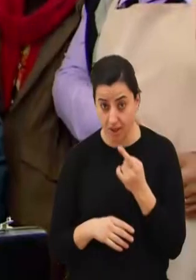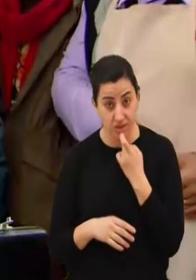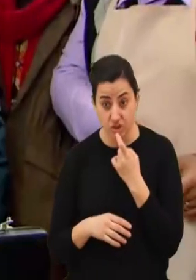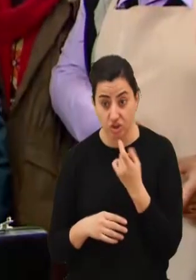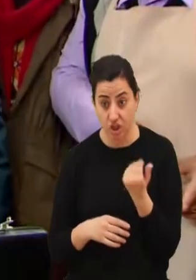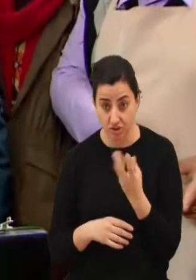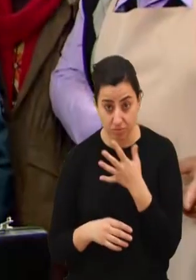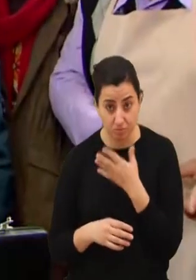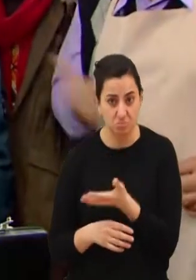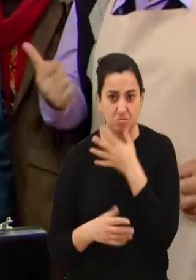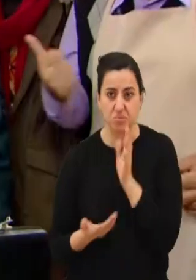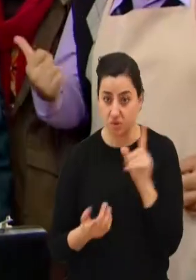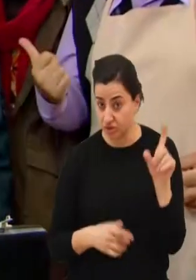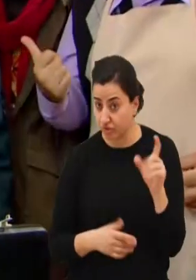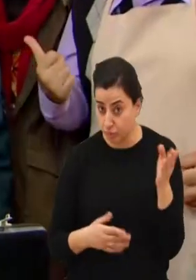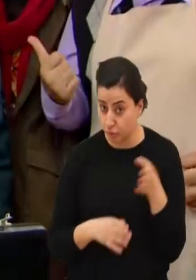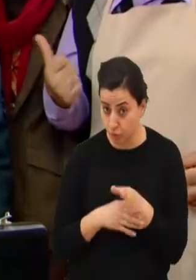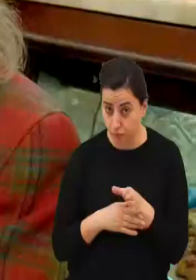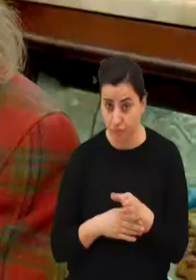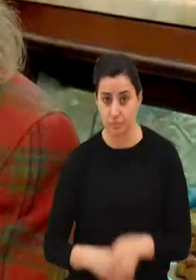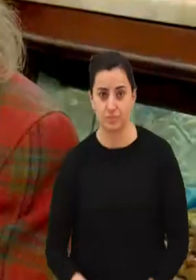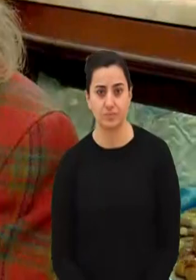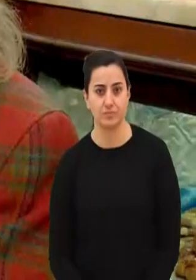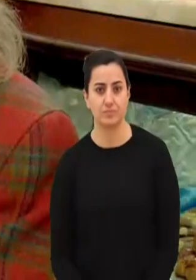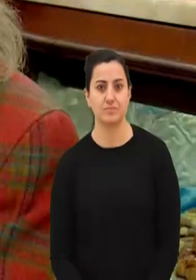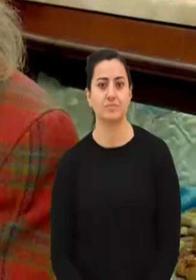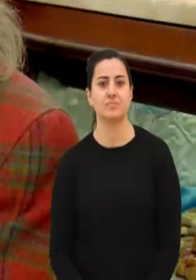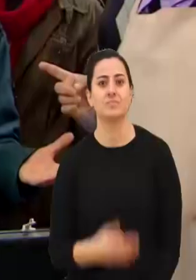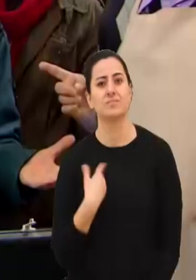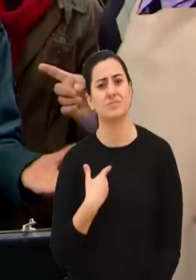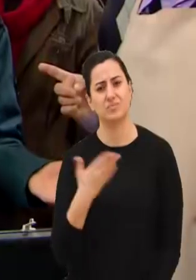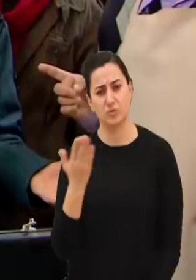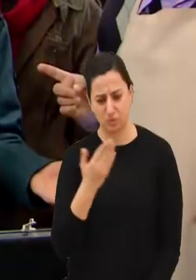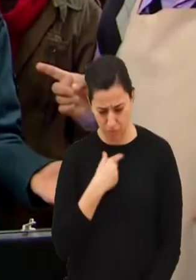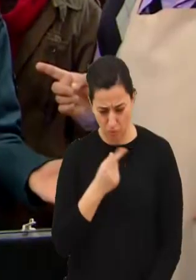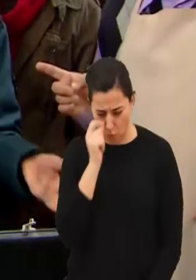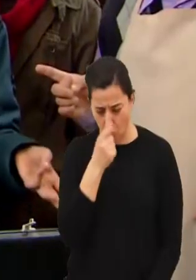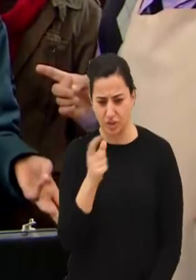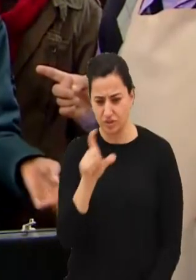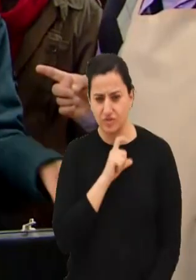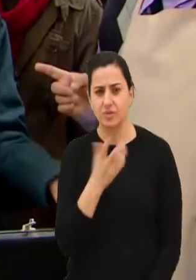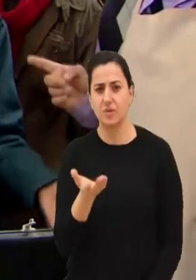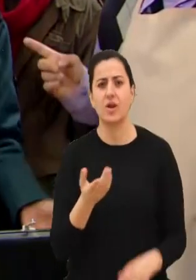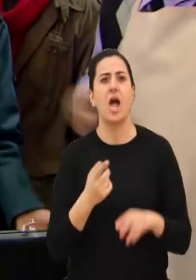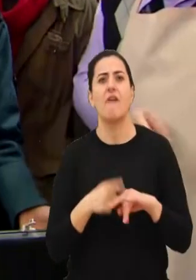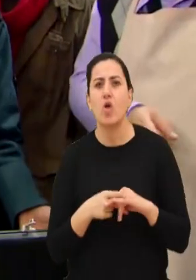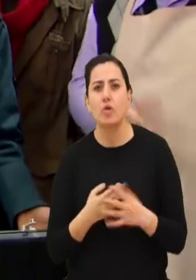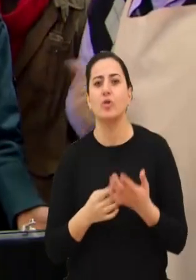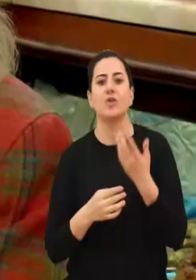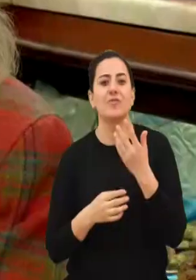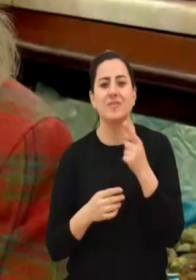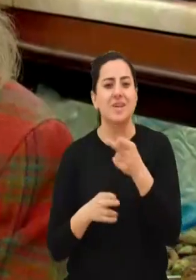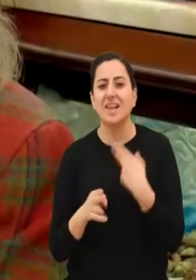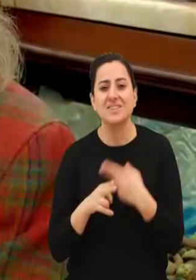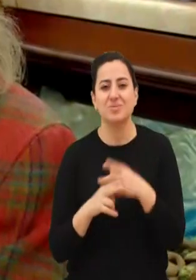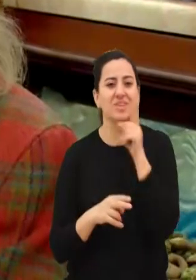how. Abi niye ki cevap vermiyor ki? Doğru mu var onun söylediği? Ya ben çevirmen olduğuna inanabilmemiz için bu sorulara cevap vermen lazım. How old are you? What's your name? Evet, doğru.